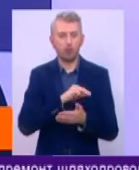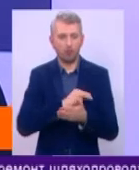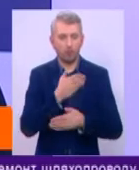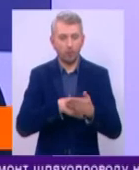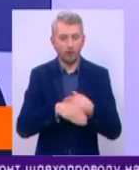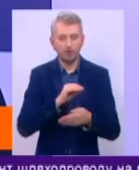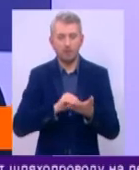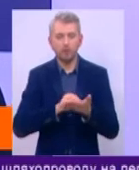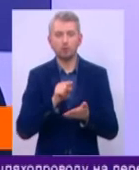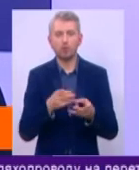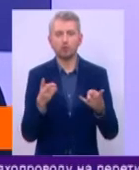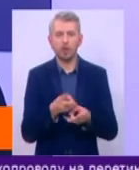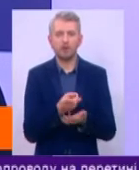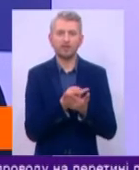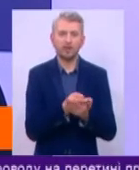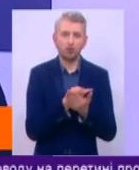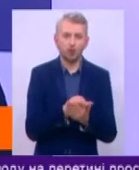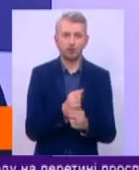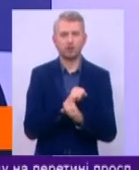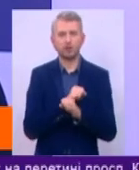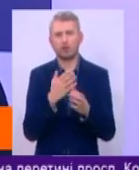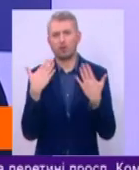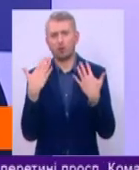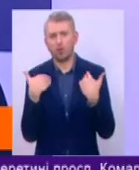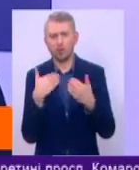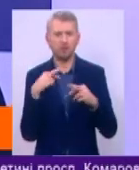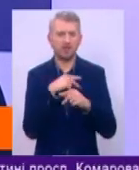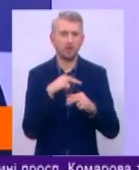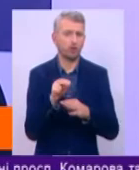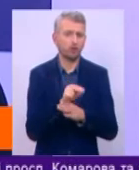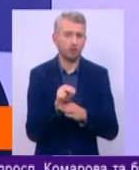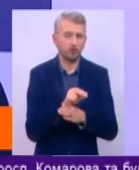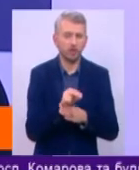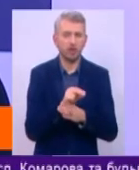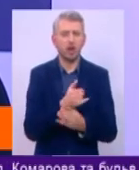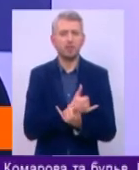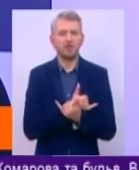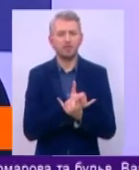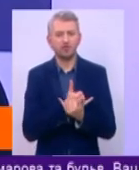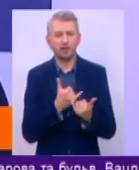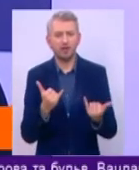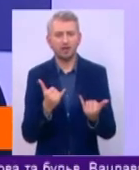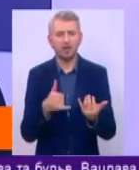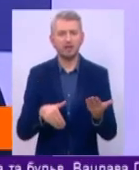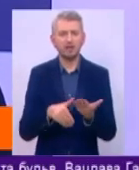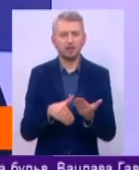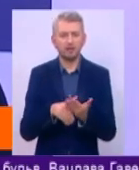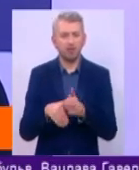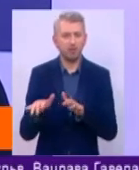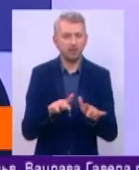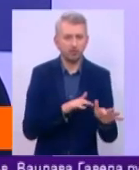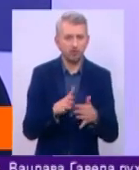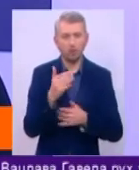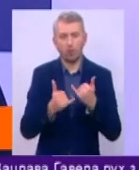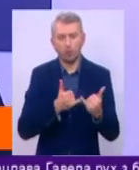что он нуждается в стационарном, санаторно-курортном, там, медикаментозном лечении, обеспечении там, средствами передвижения, ухода и